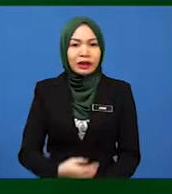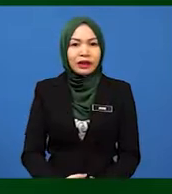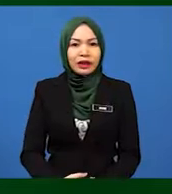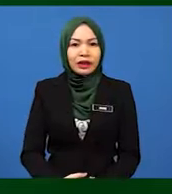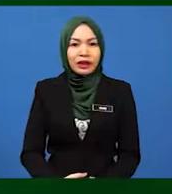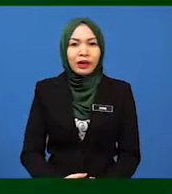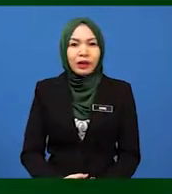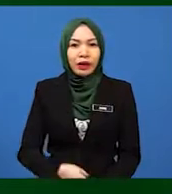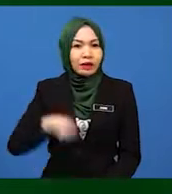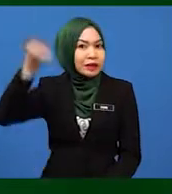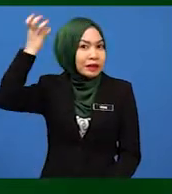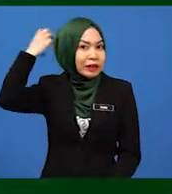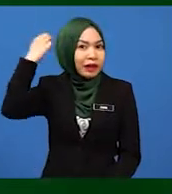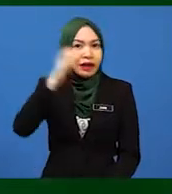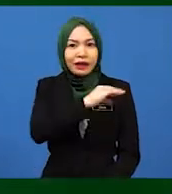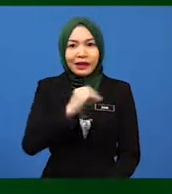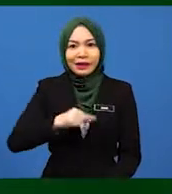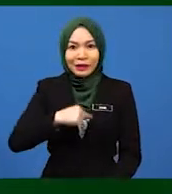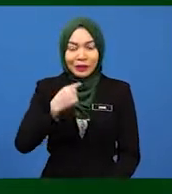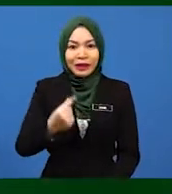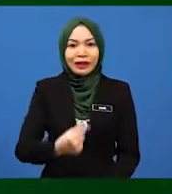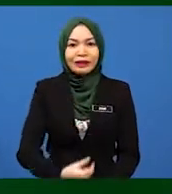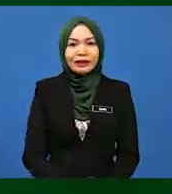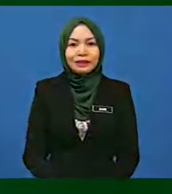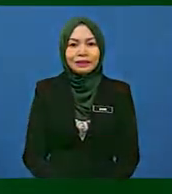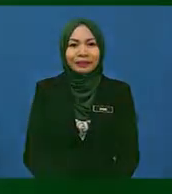sedar dan gembira.